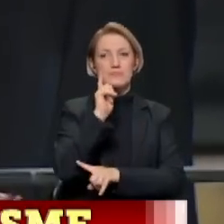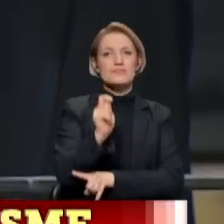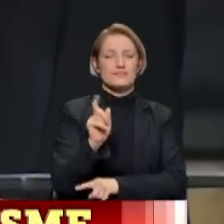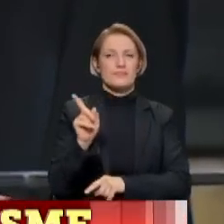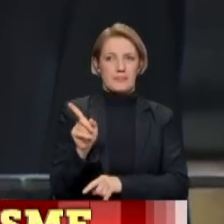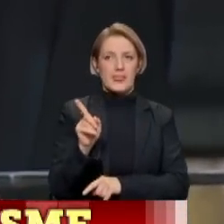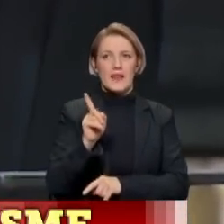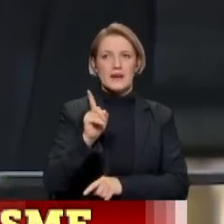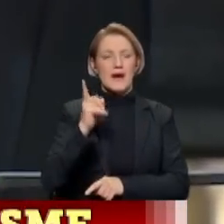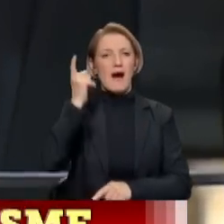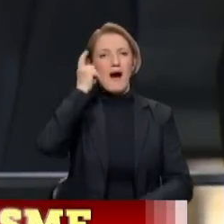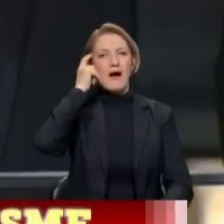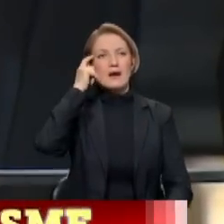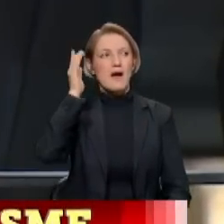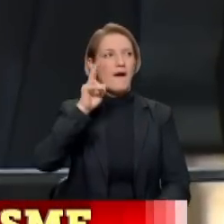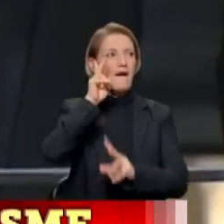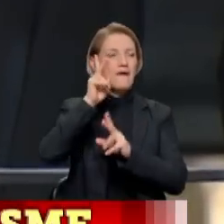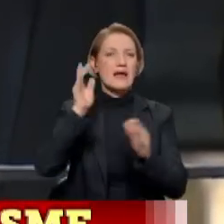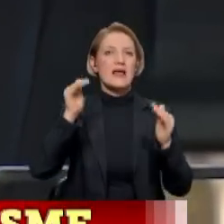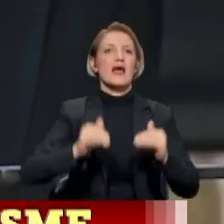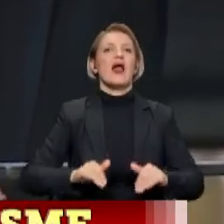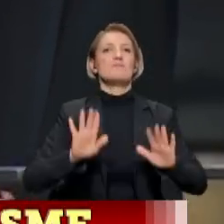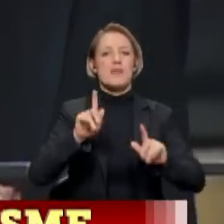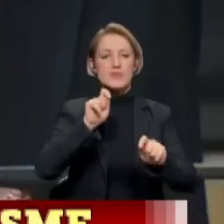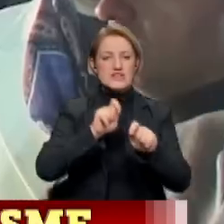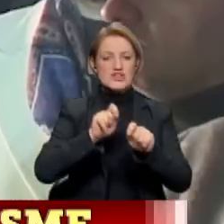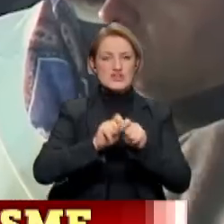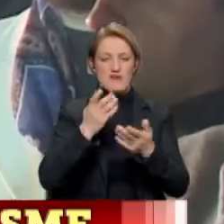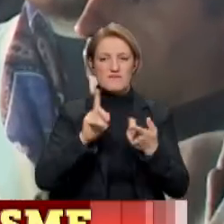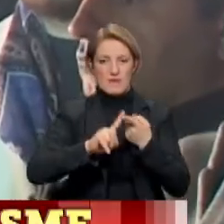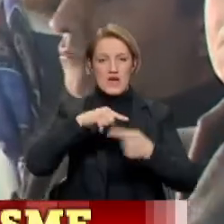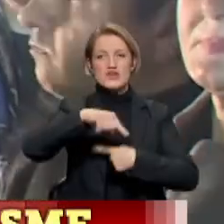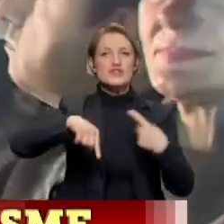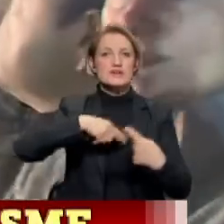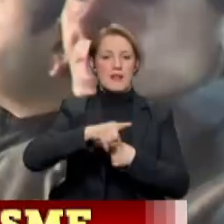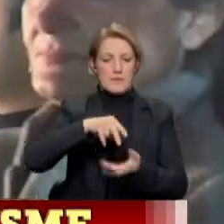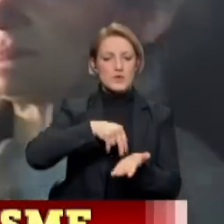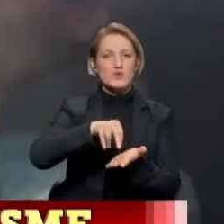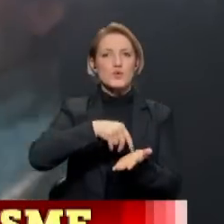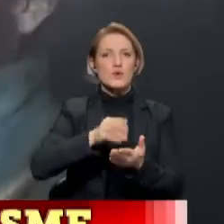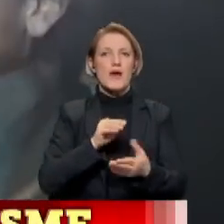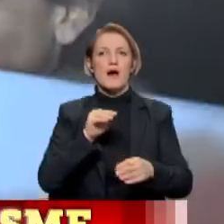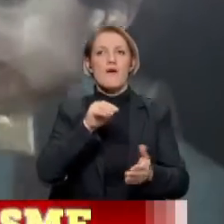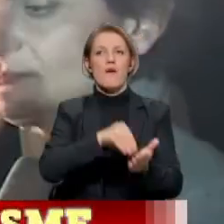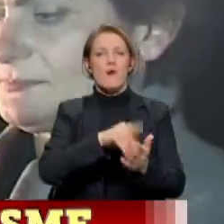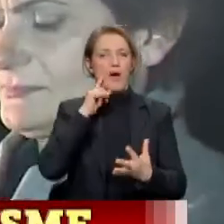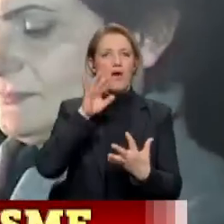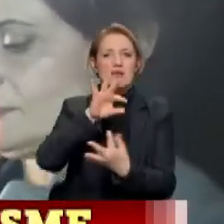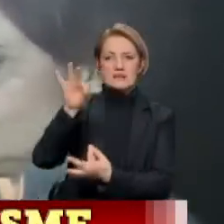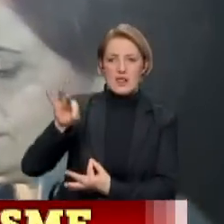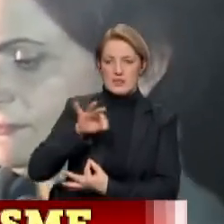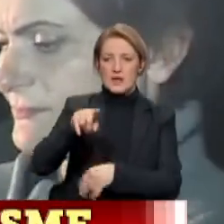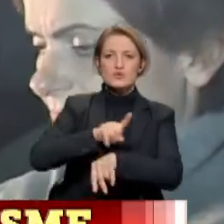başvurarak akla hayale gelmeyen iş ve işlemleri yürürlüğe koyan